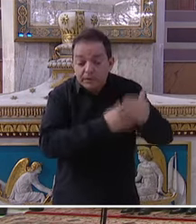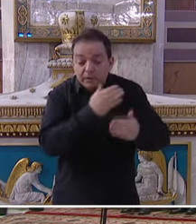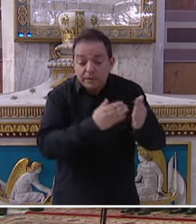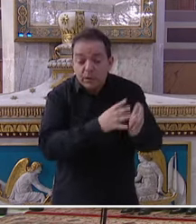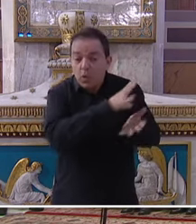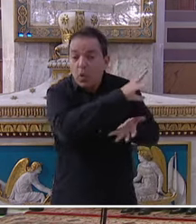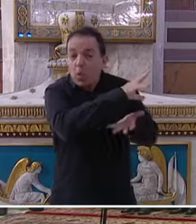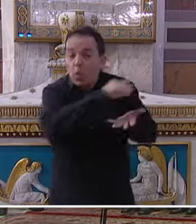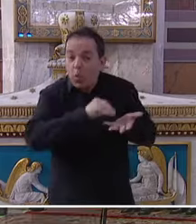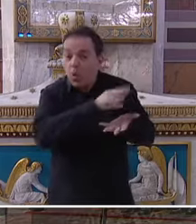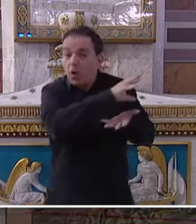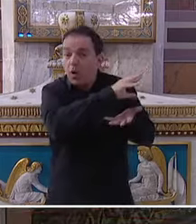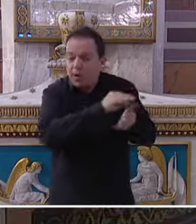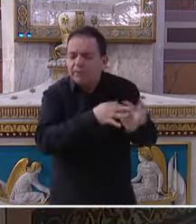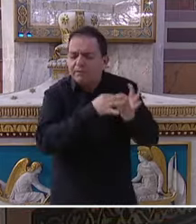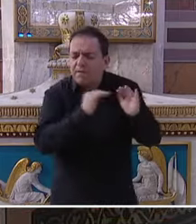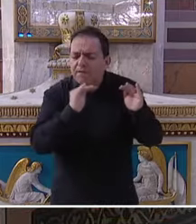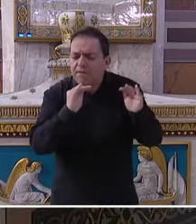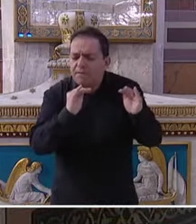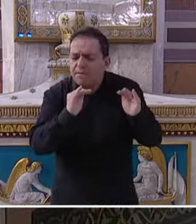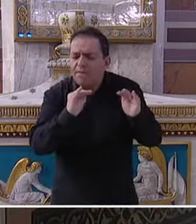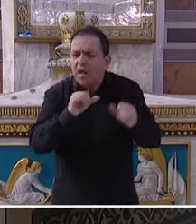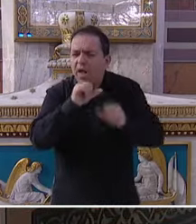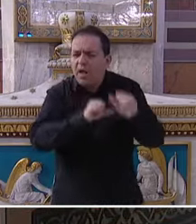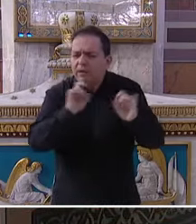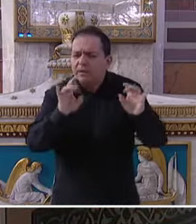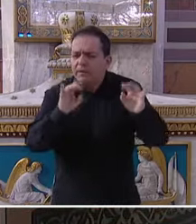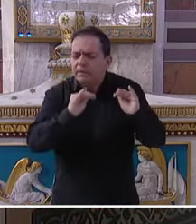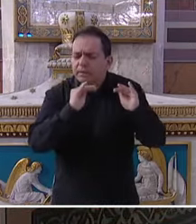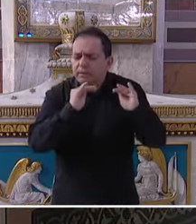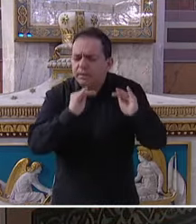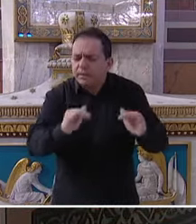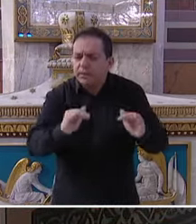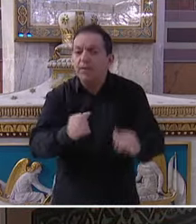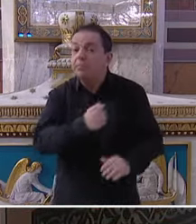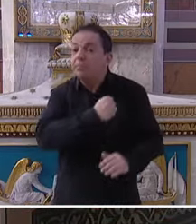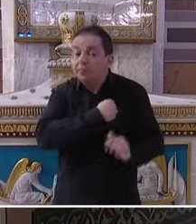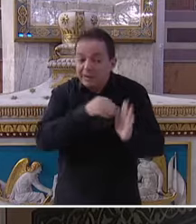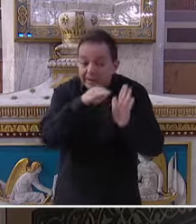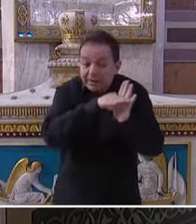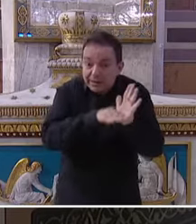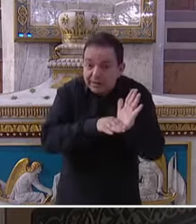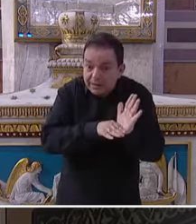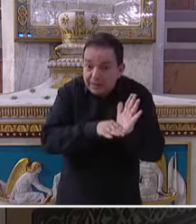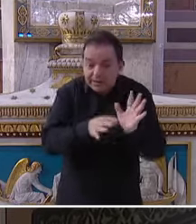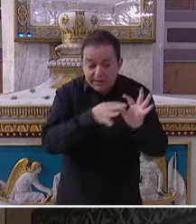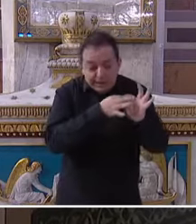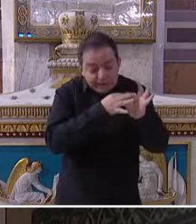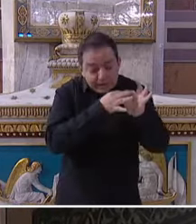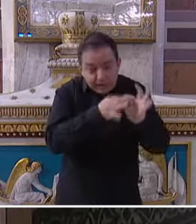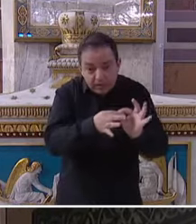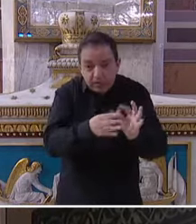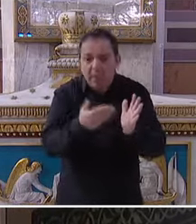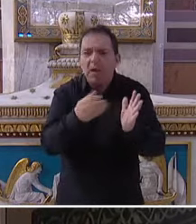όπως παραδόθηκε στην Εκκλησία. Γιατί μία πίστη που δεν έχει το στοιχείο της